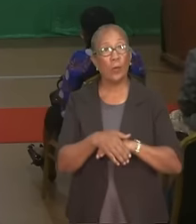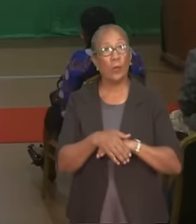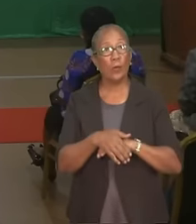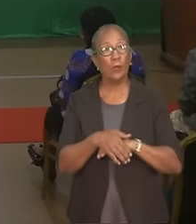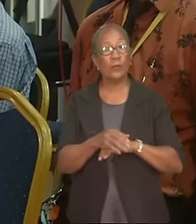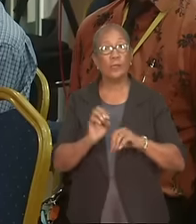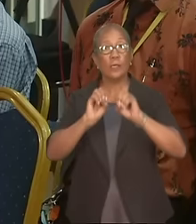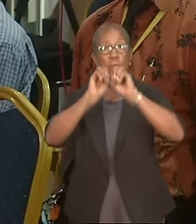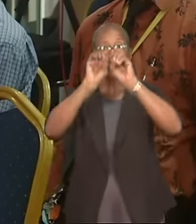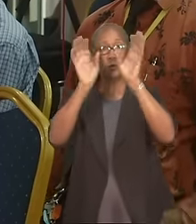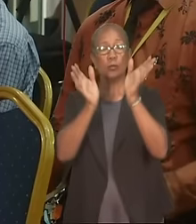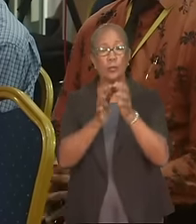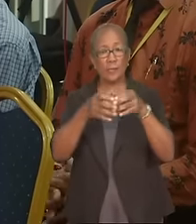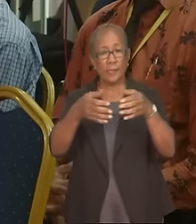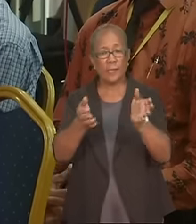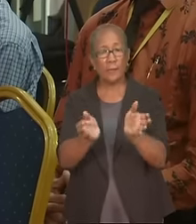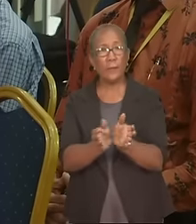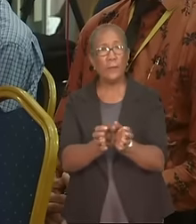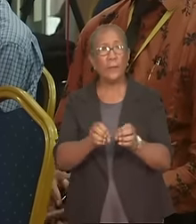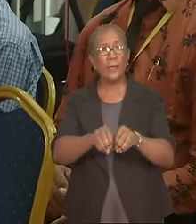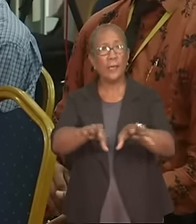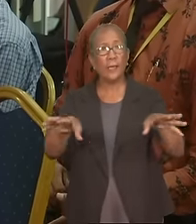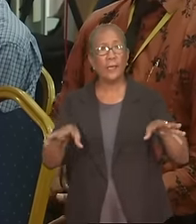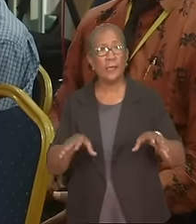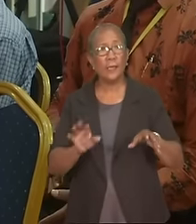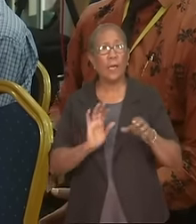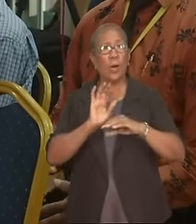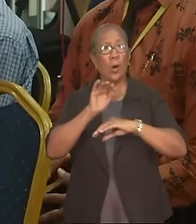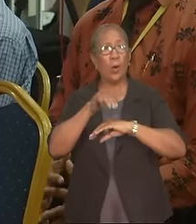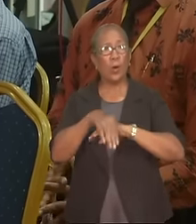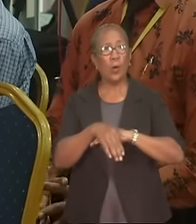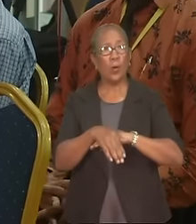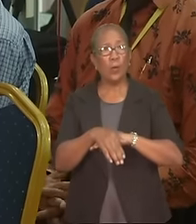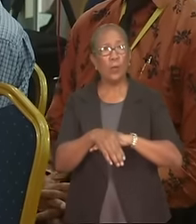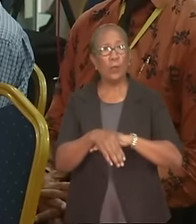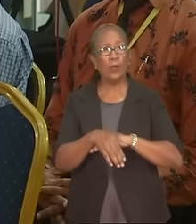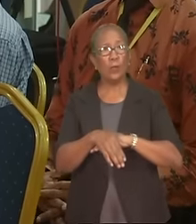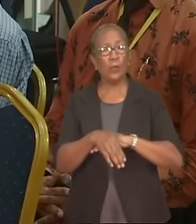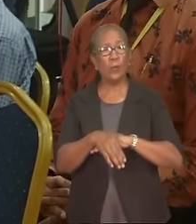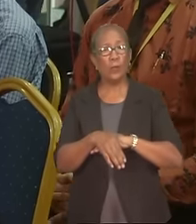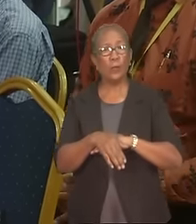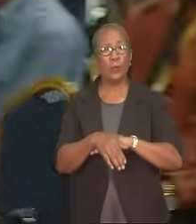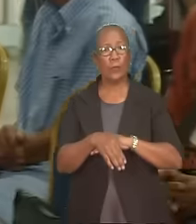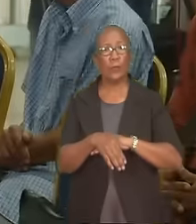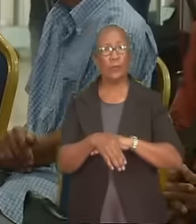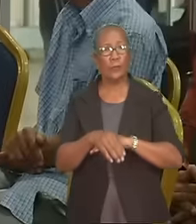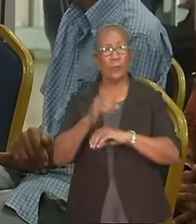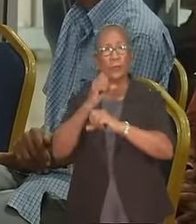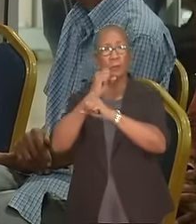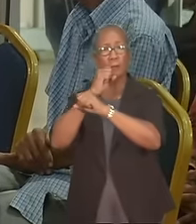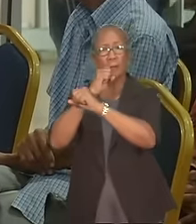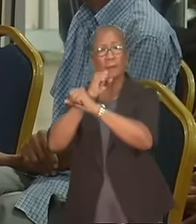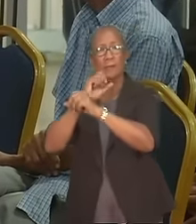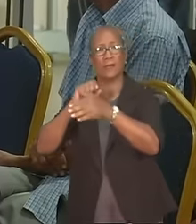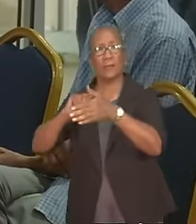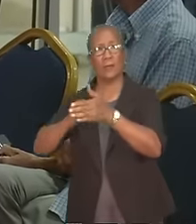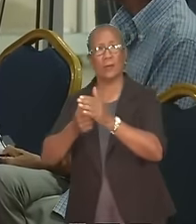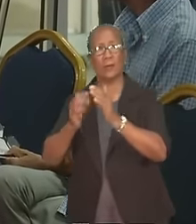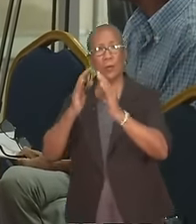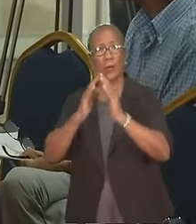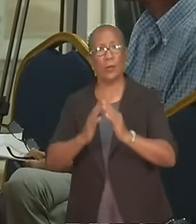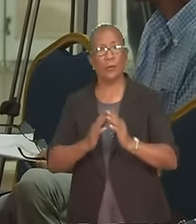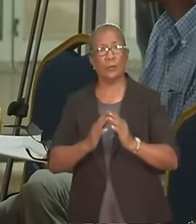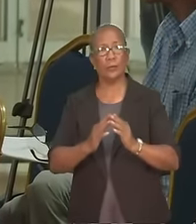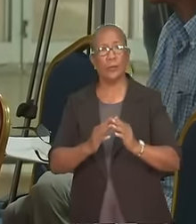social media. Dat over het kapitaalverlies met betrekking tot het cellenhuis of ja, een gevangenneming van meneer gewezen president